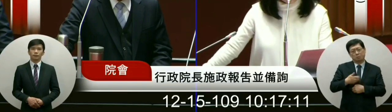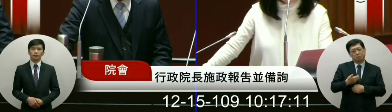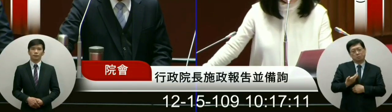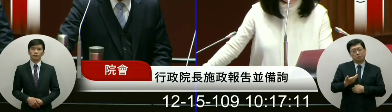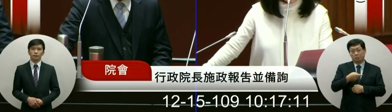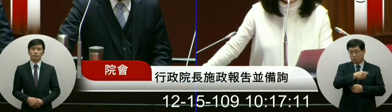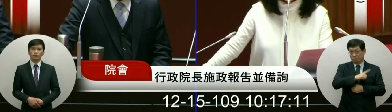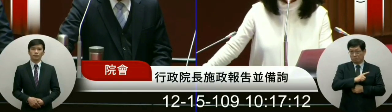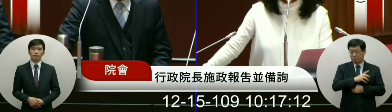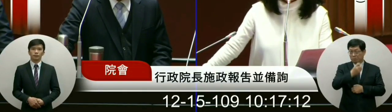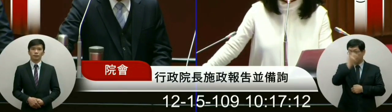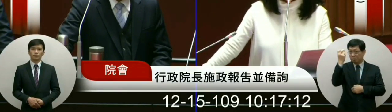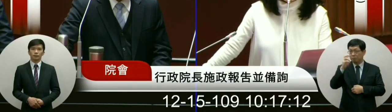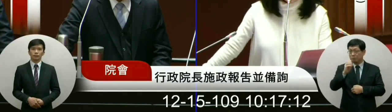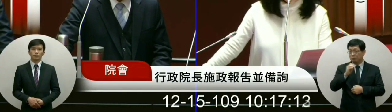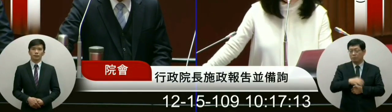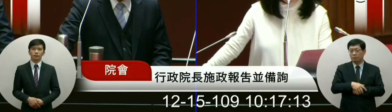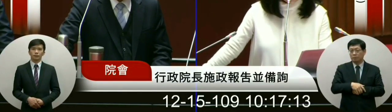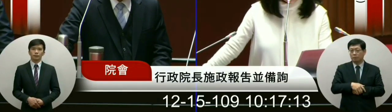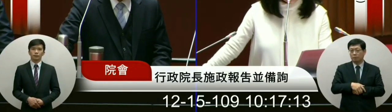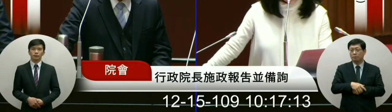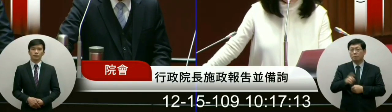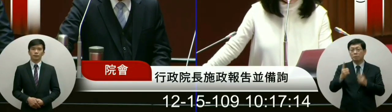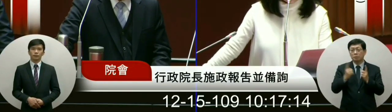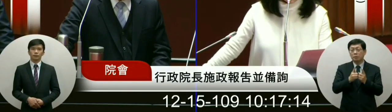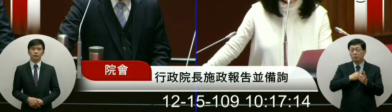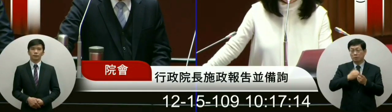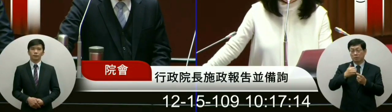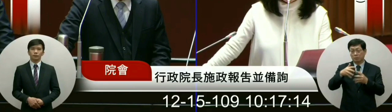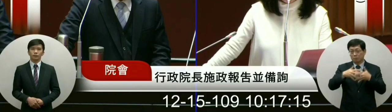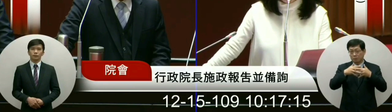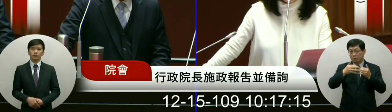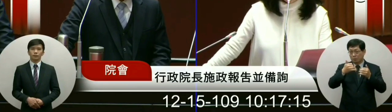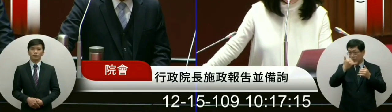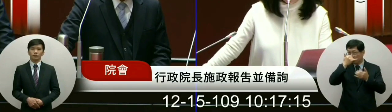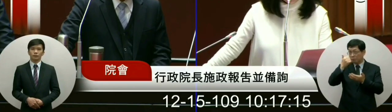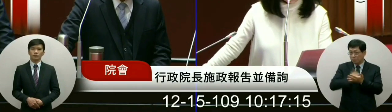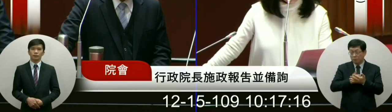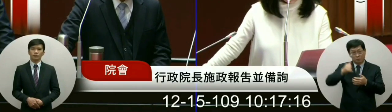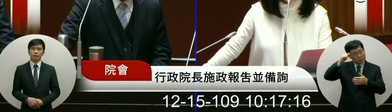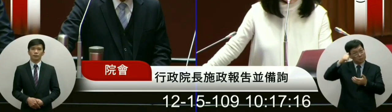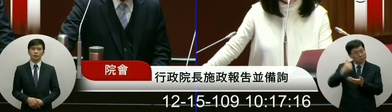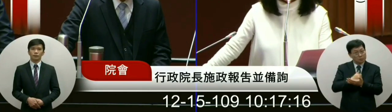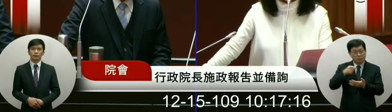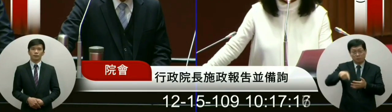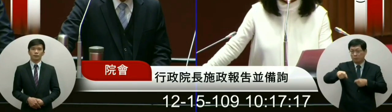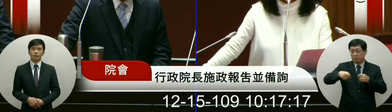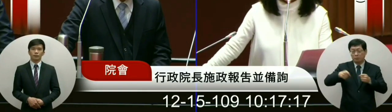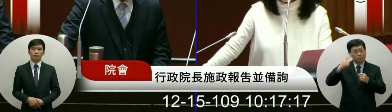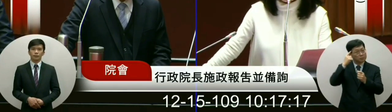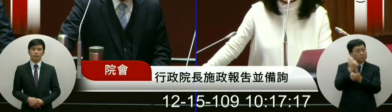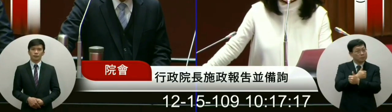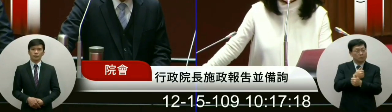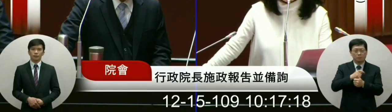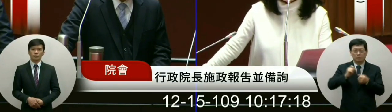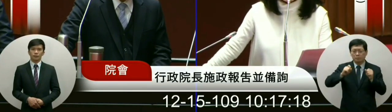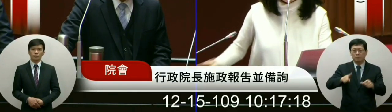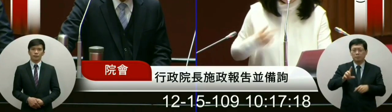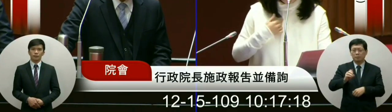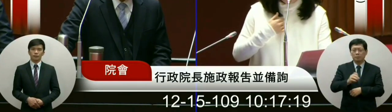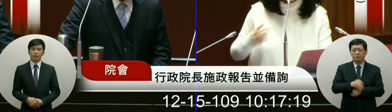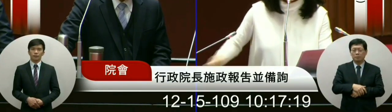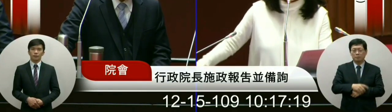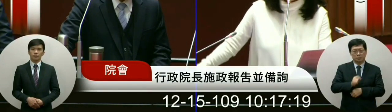道您有没有发现，他们在对于进口美国猪还有牛肉的决策考量的时候有什么不